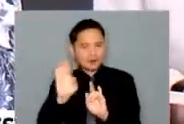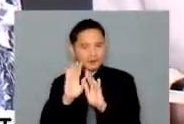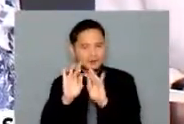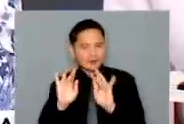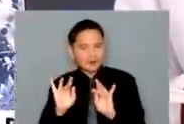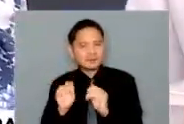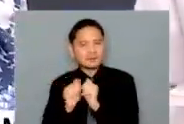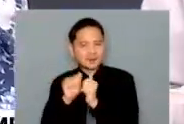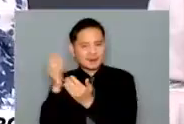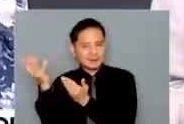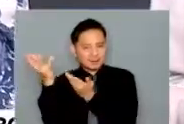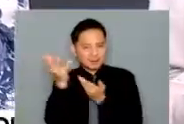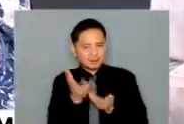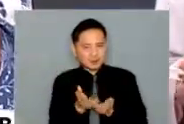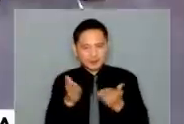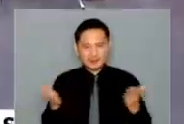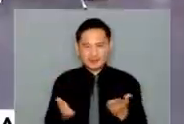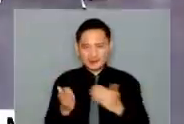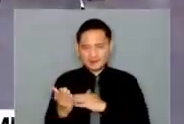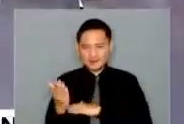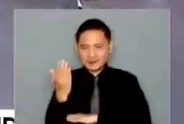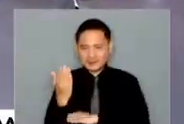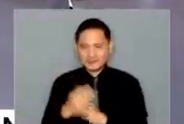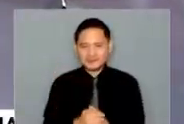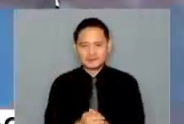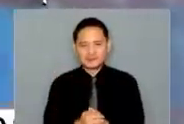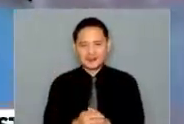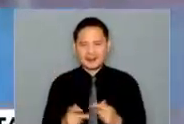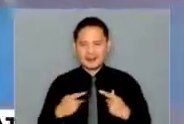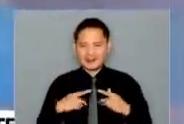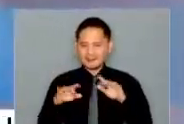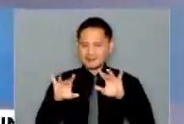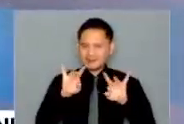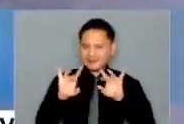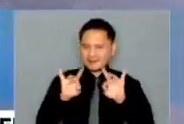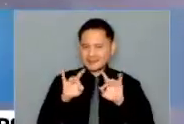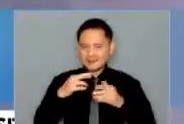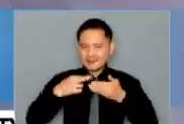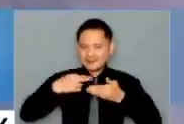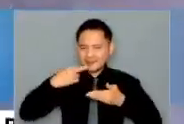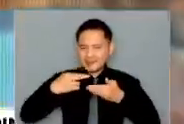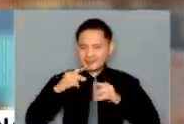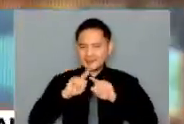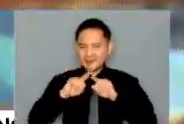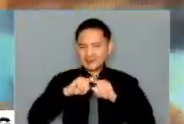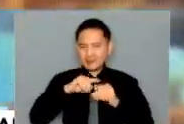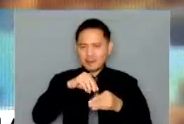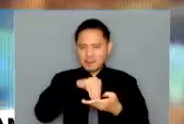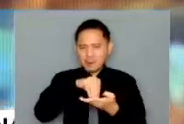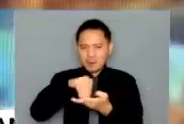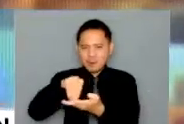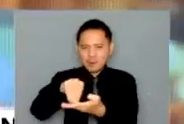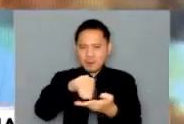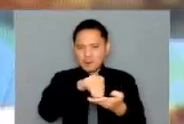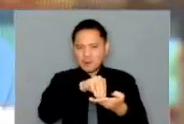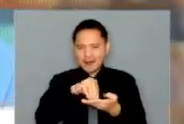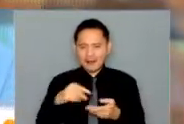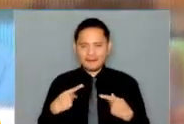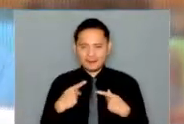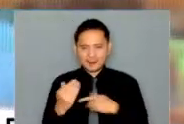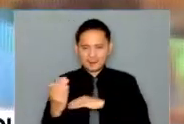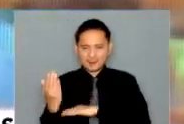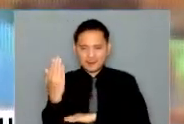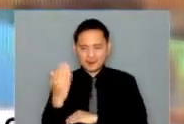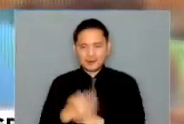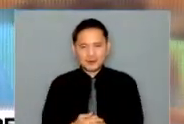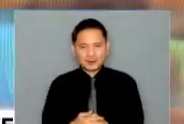umaga. Kasama-sari natin mga kakanin dito sa studio. Ayun na nga! Ngayon po, madalas ang mga salo-salo. Sigurado ang